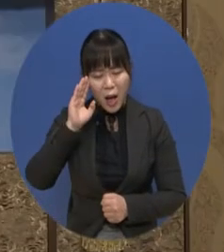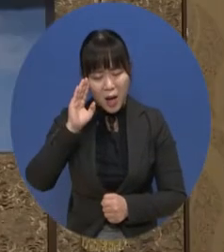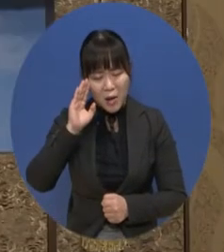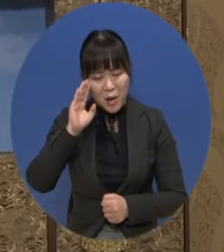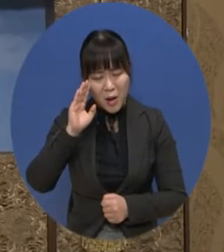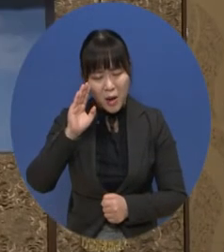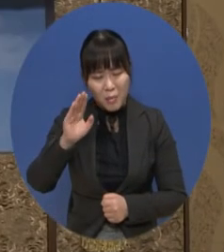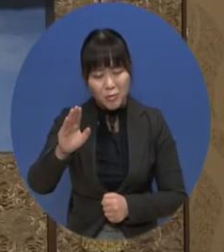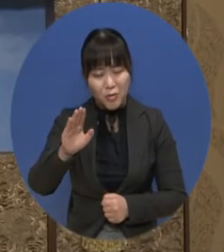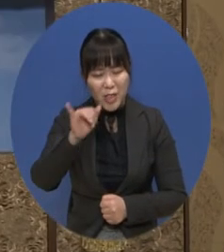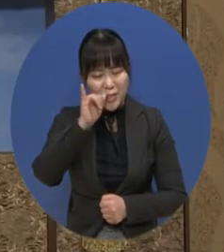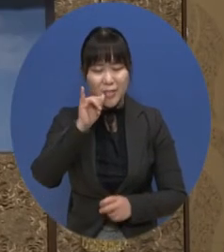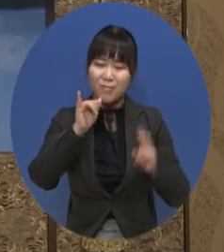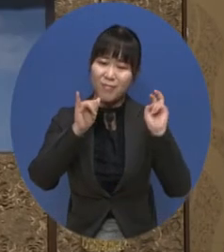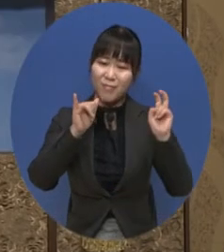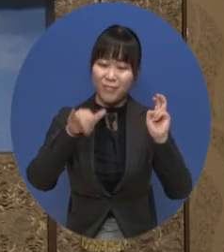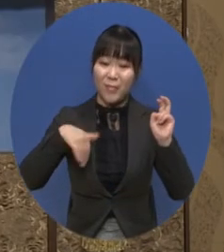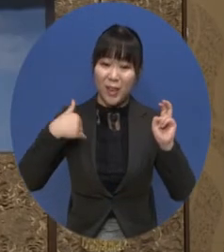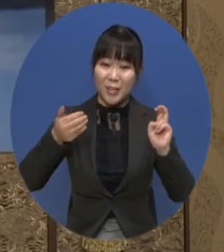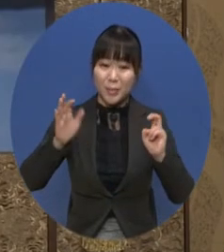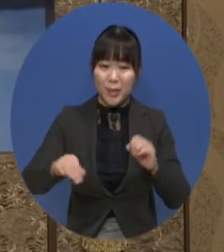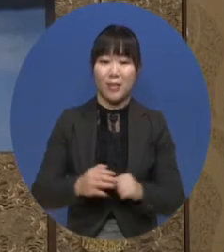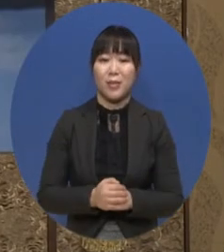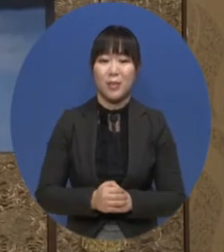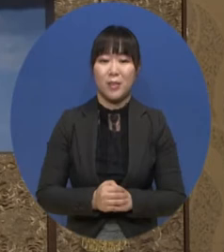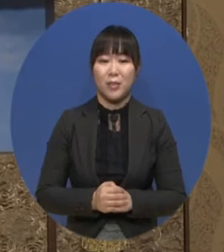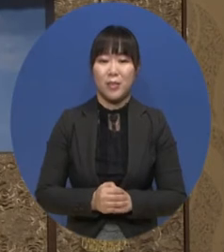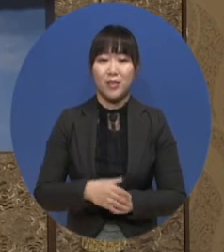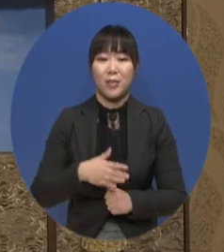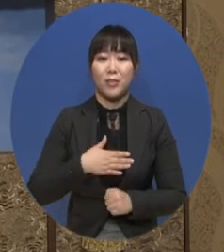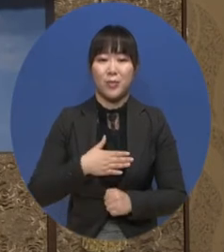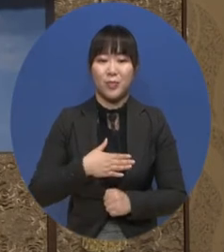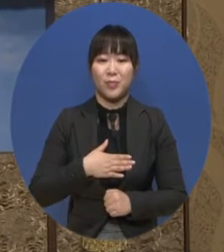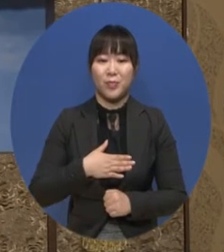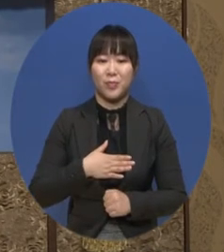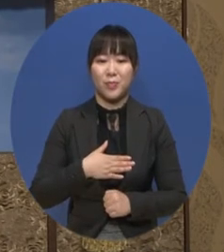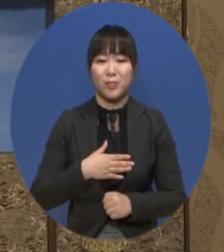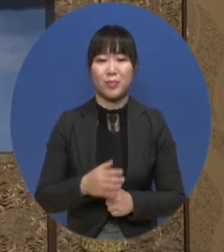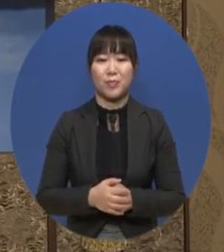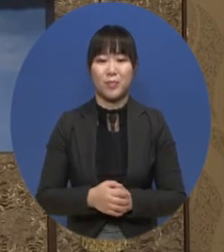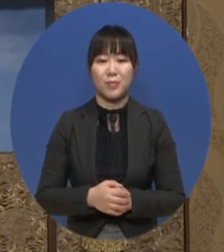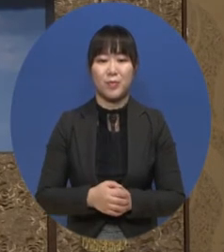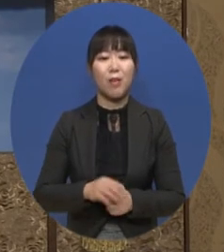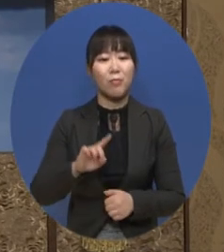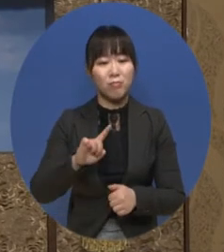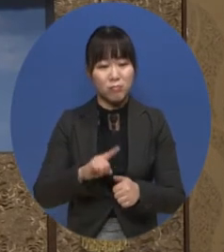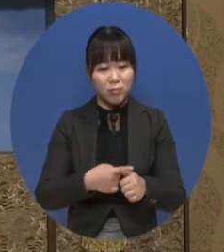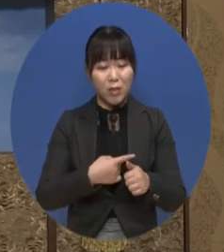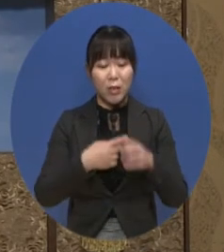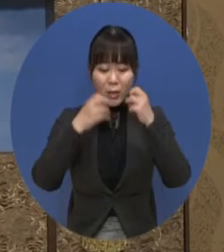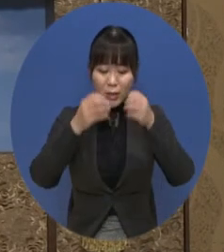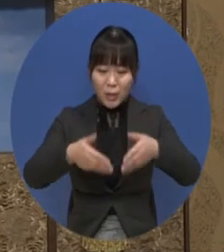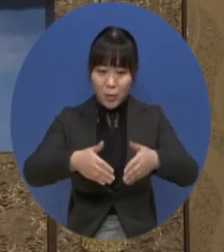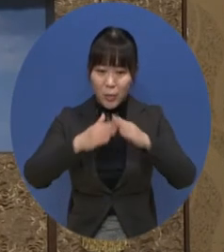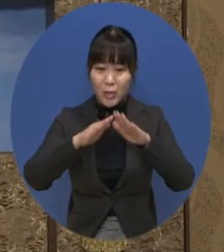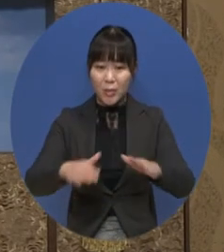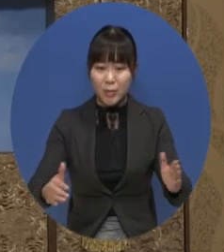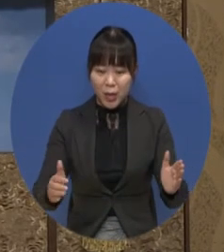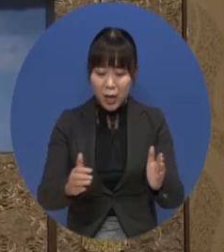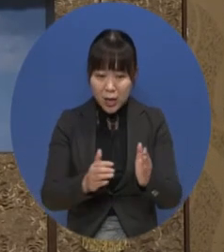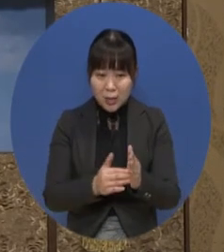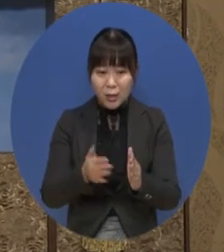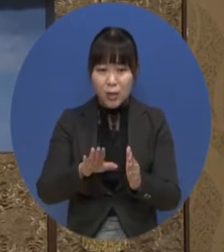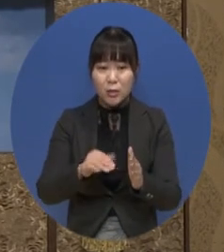이후에 올런지 모르겠는데요. 저는, 이제 우연찮게 창업을 해서 현재까지 왔다고